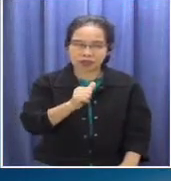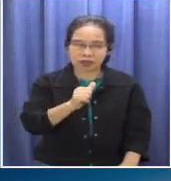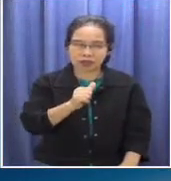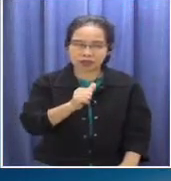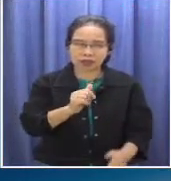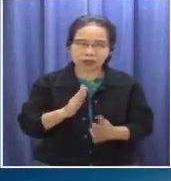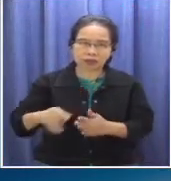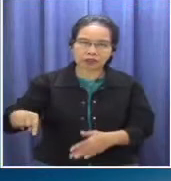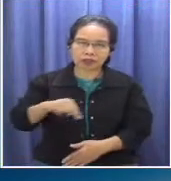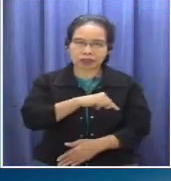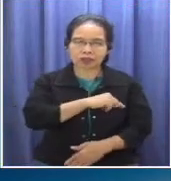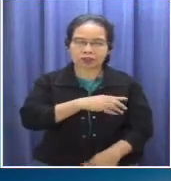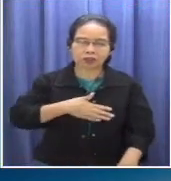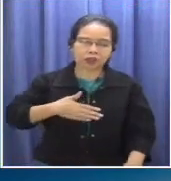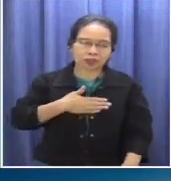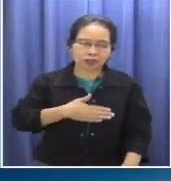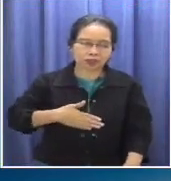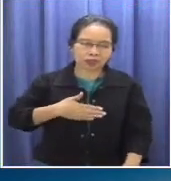Sana